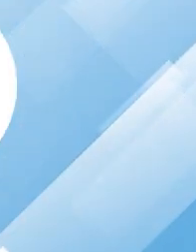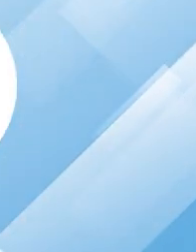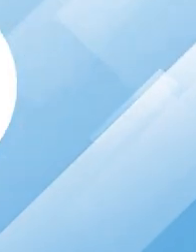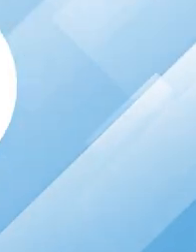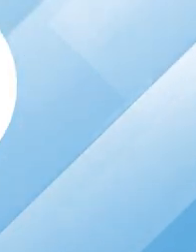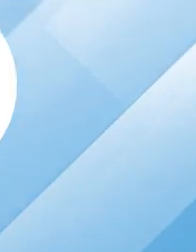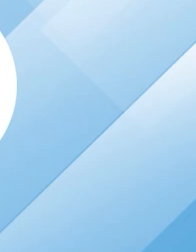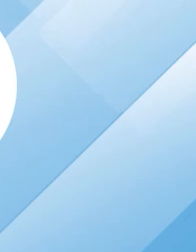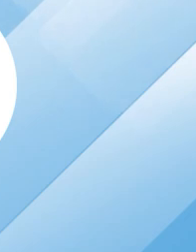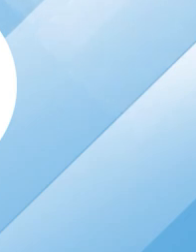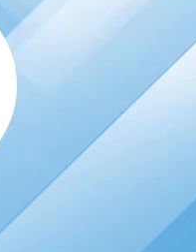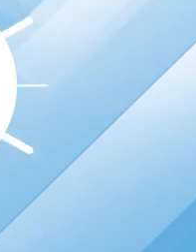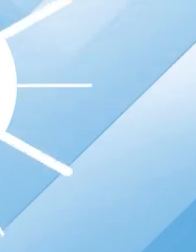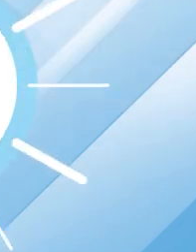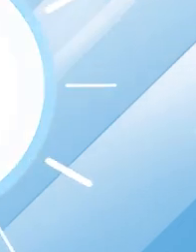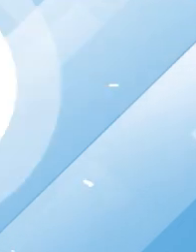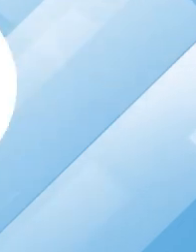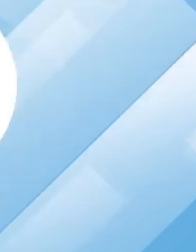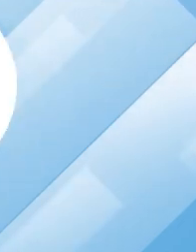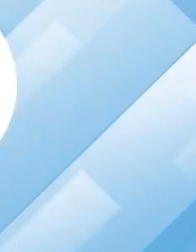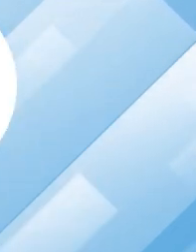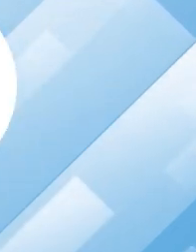있습니다 n